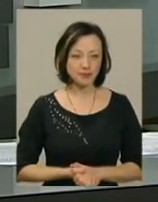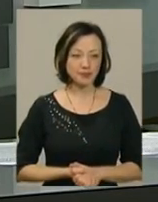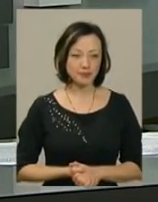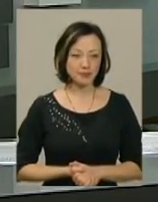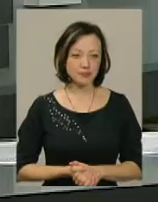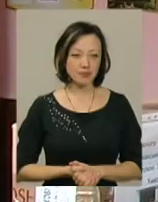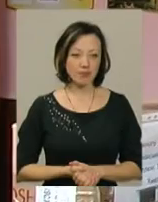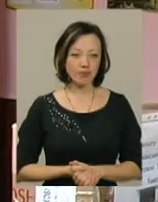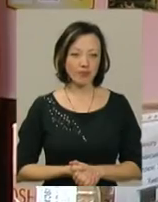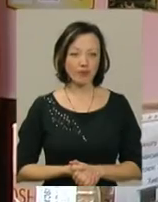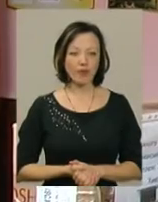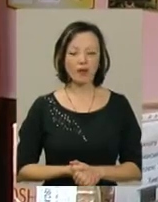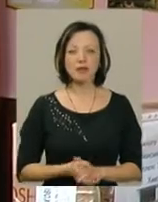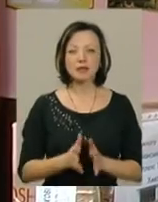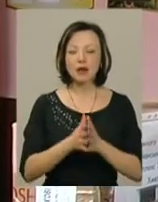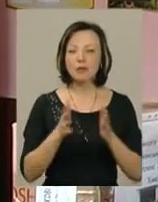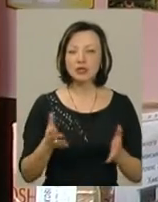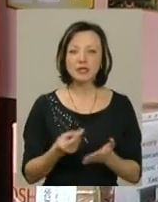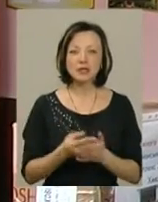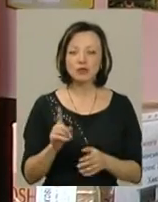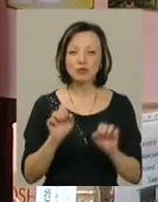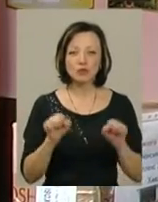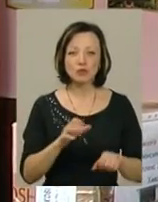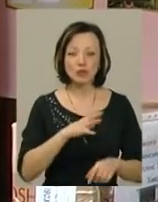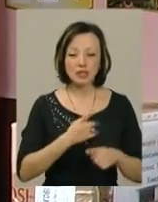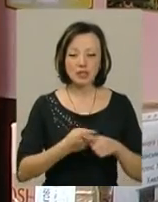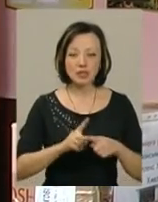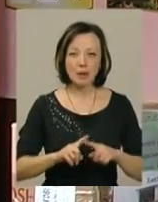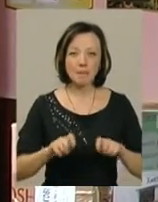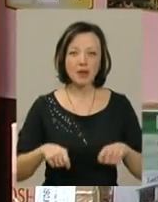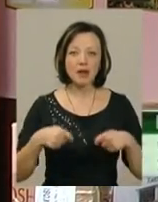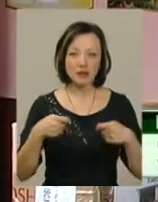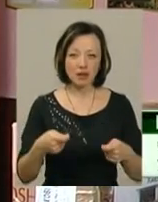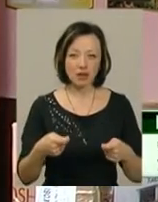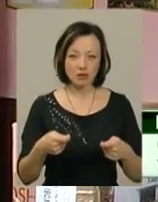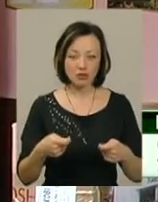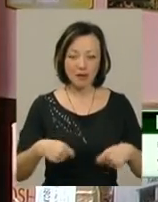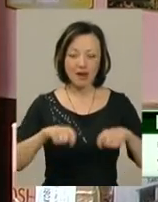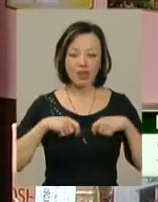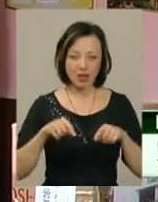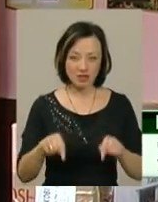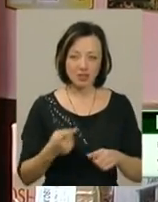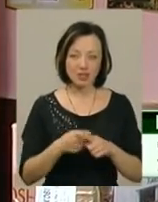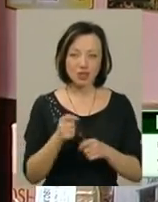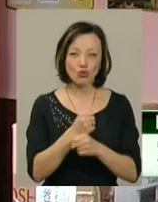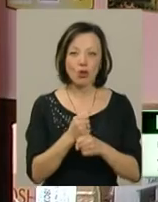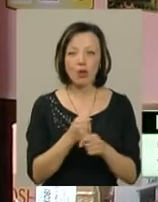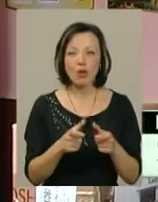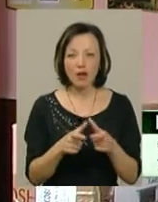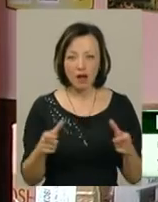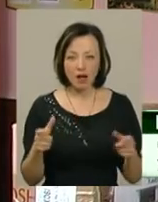Ворожцова. Найбільше цінне, що може бути, це передача звідси. Це шоколадка,